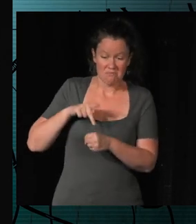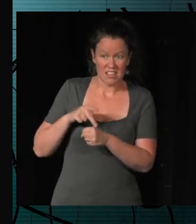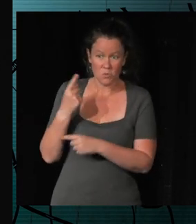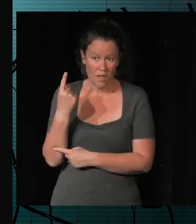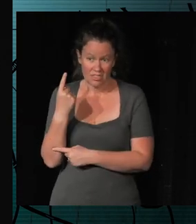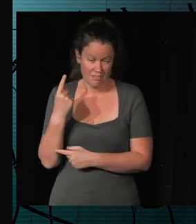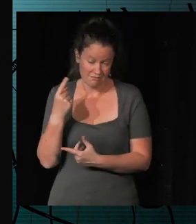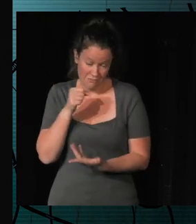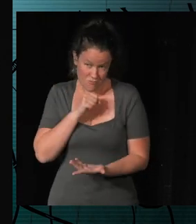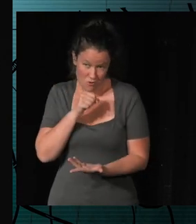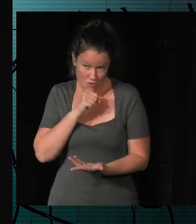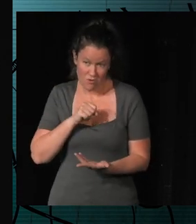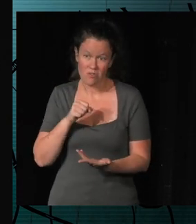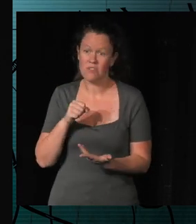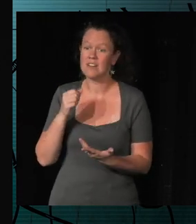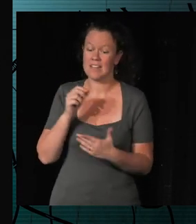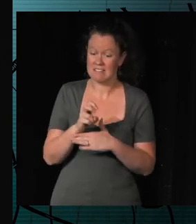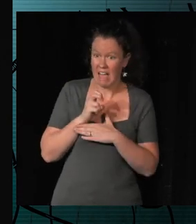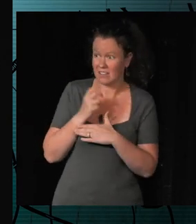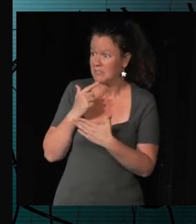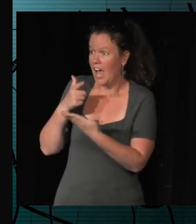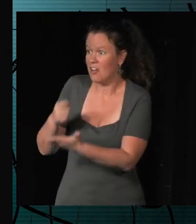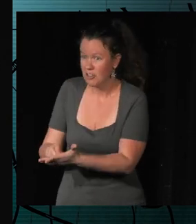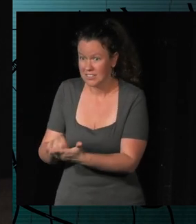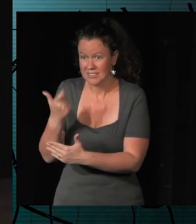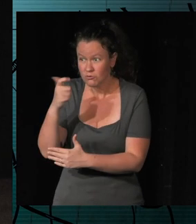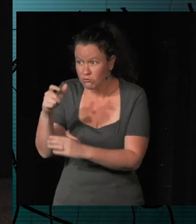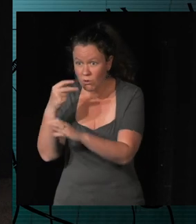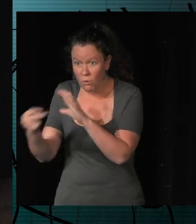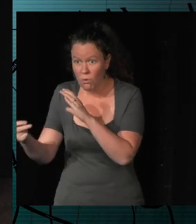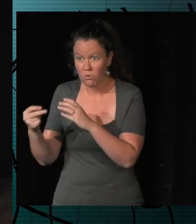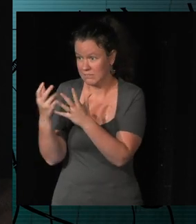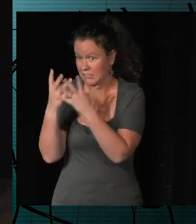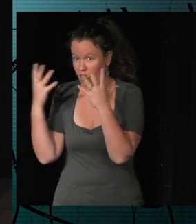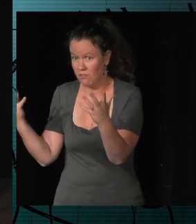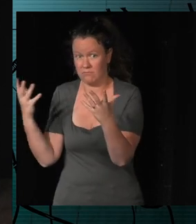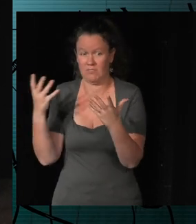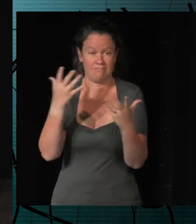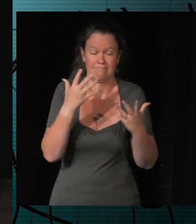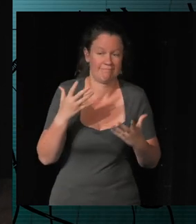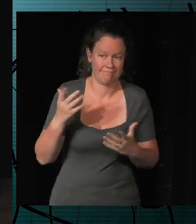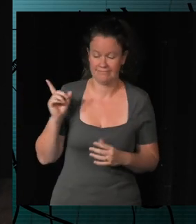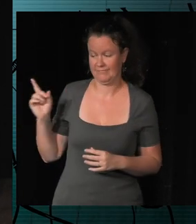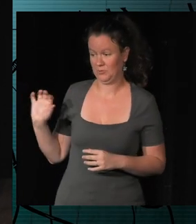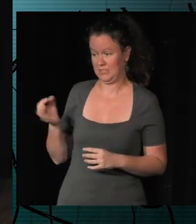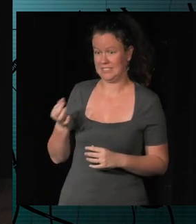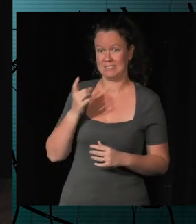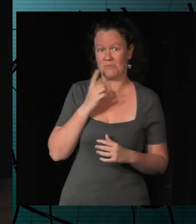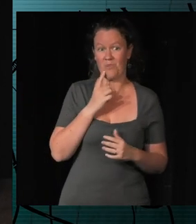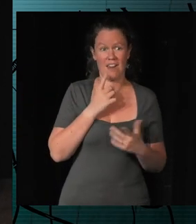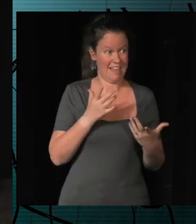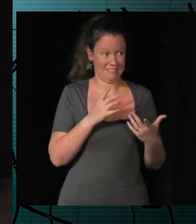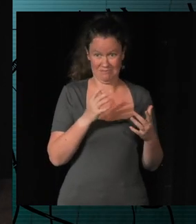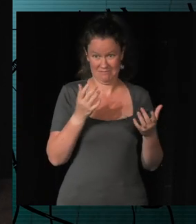gardé le jeu il vaut bien 200 balles donc voilà c'est la grande tristesse avec ça entil c'est qu'il a très peu de moyens Lego aujourd'hui de pouvoir jouer bah l'ensemble de la